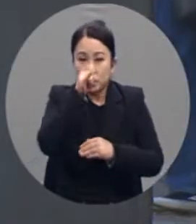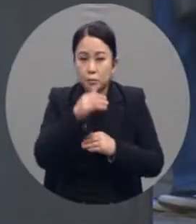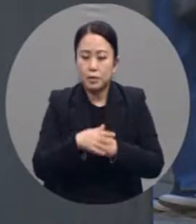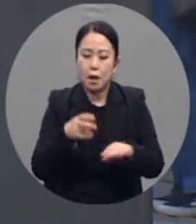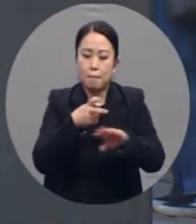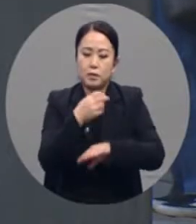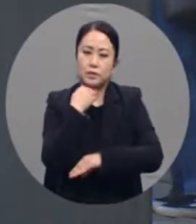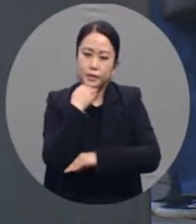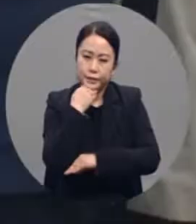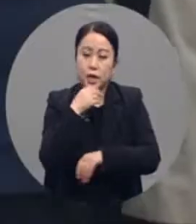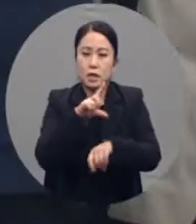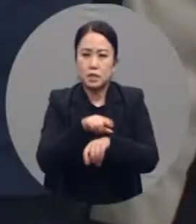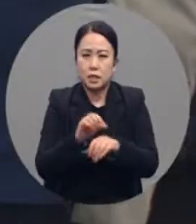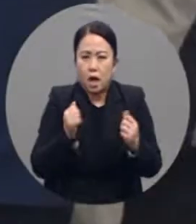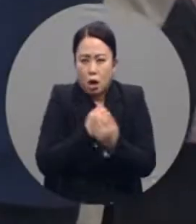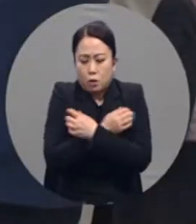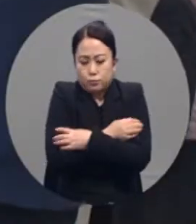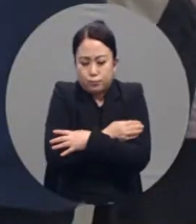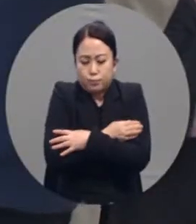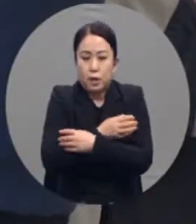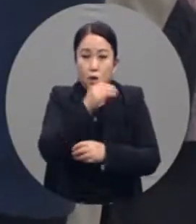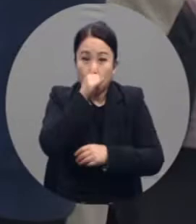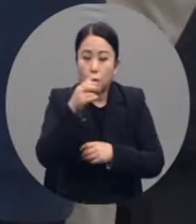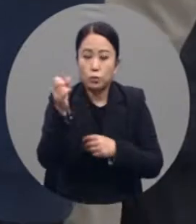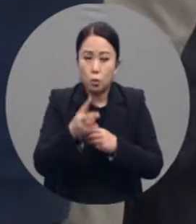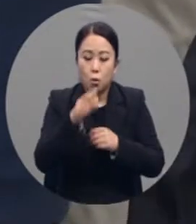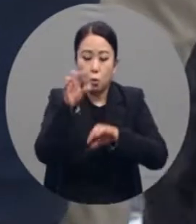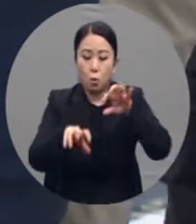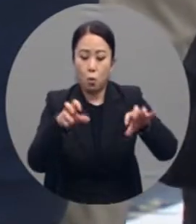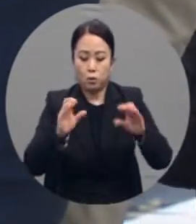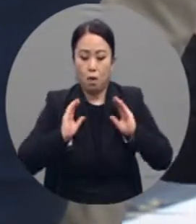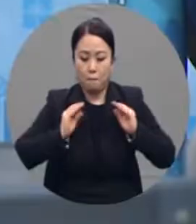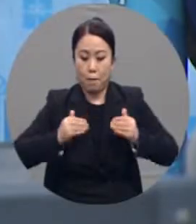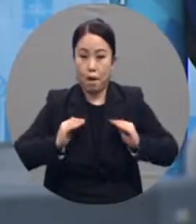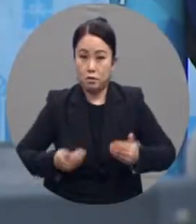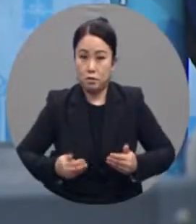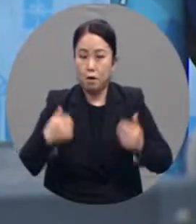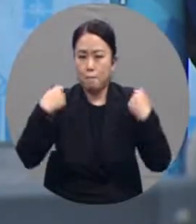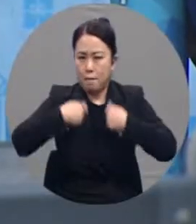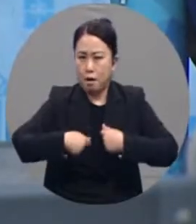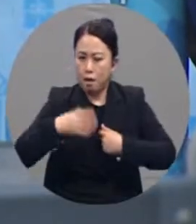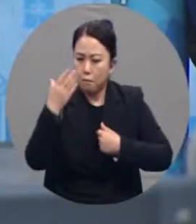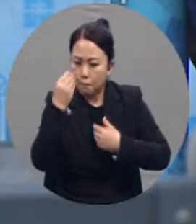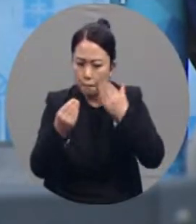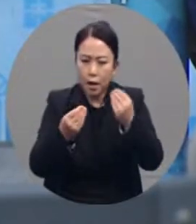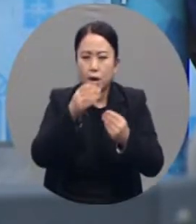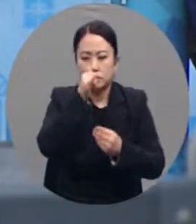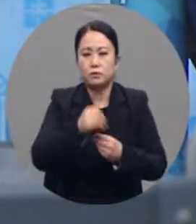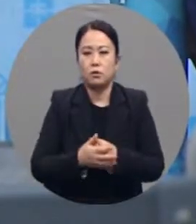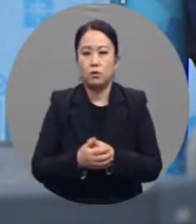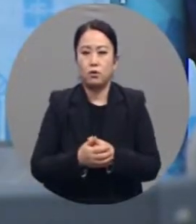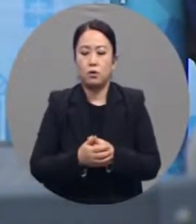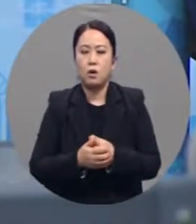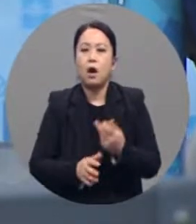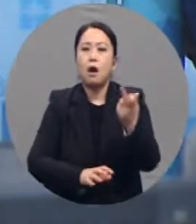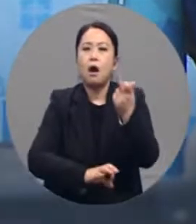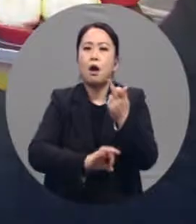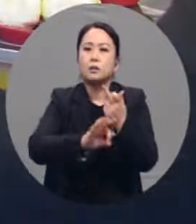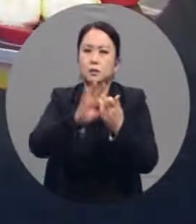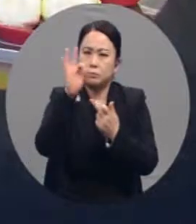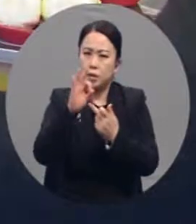시간 몸은 잔뜩 움츠러들었고 곳곳에 패딩 점퍼 입은 모습도 눈에 띕니다 아침에는